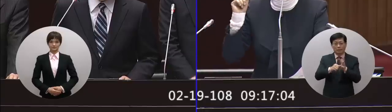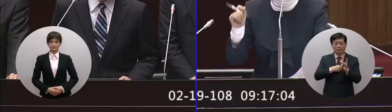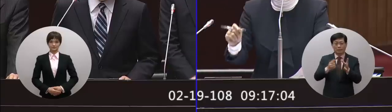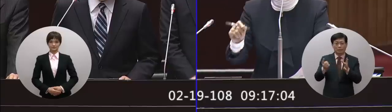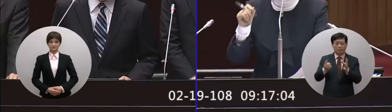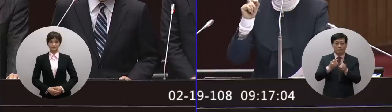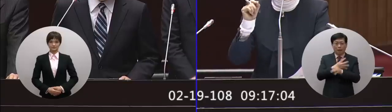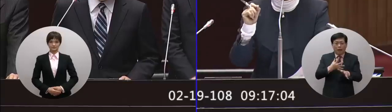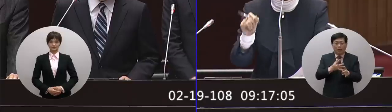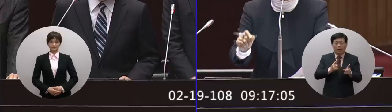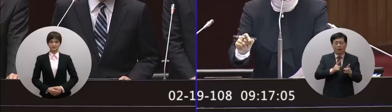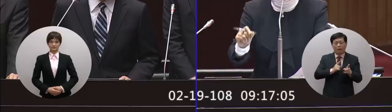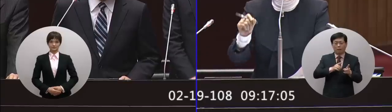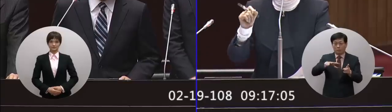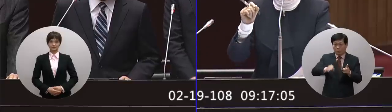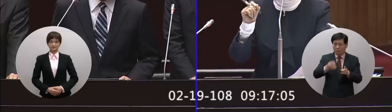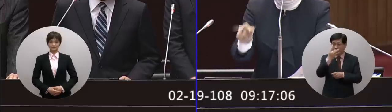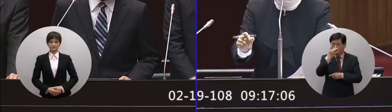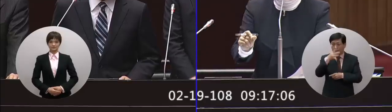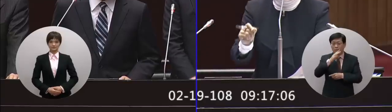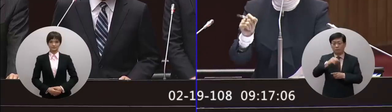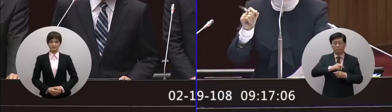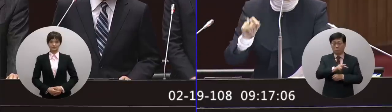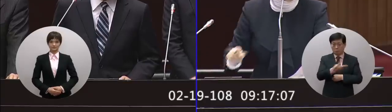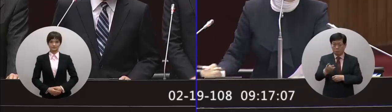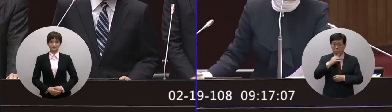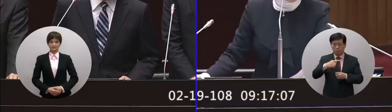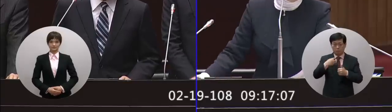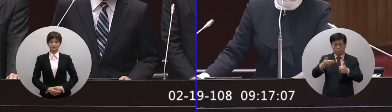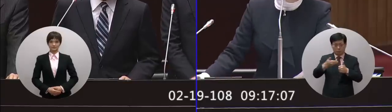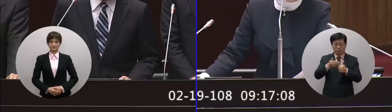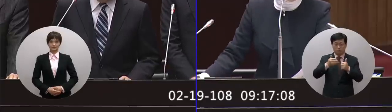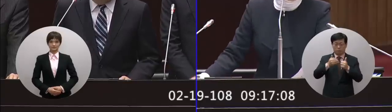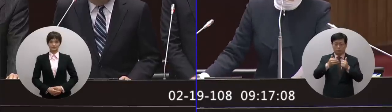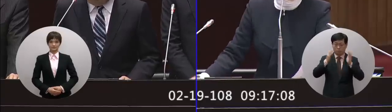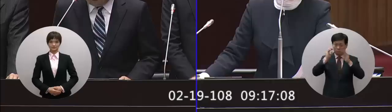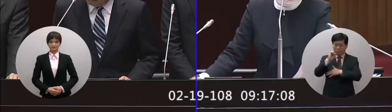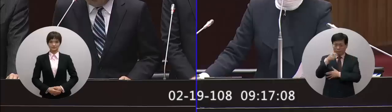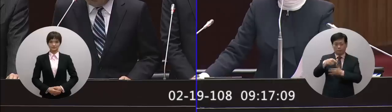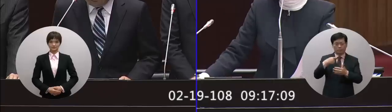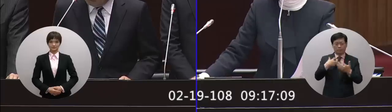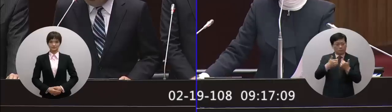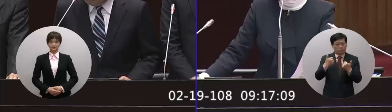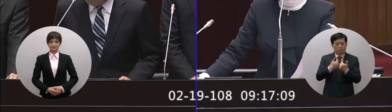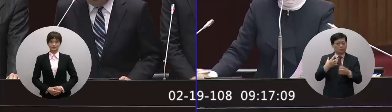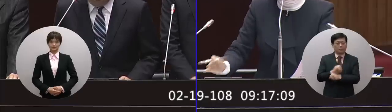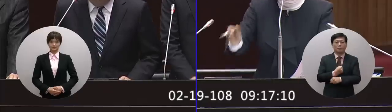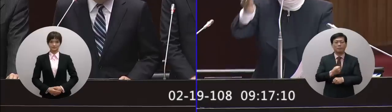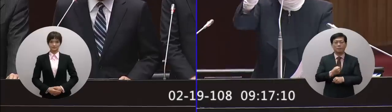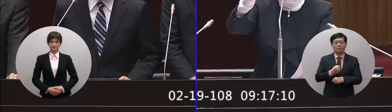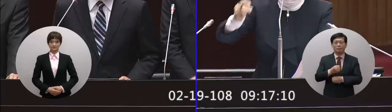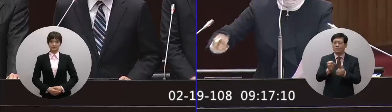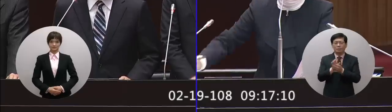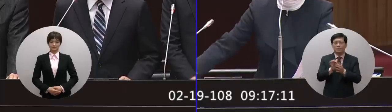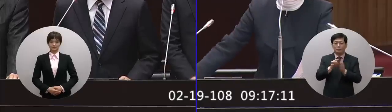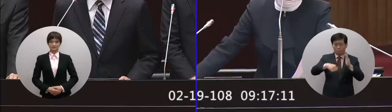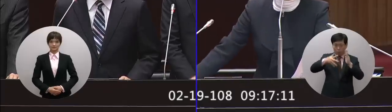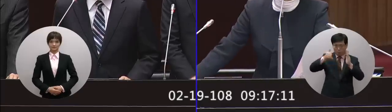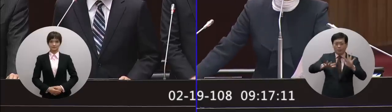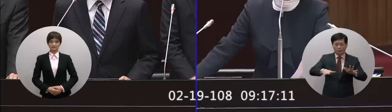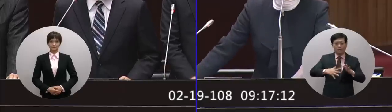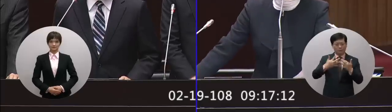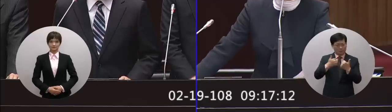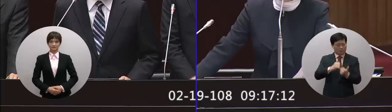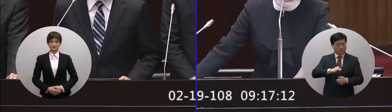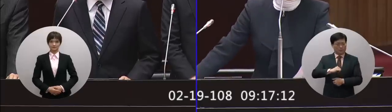写原住民族教育转型正义的机会。但是没有关系，院长您在这里还有机